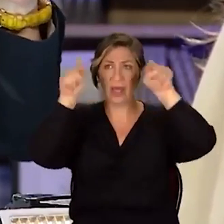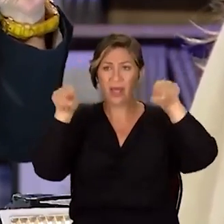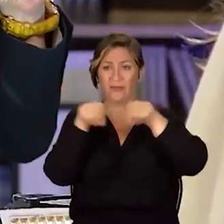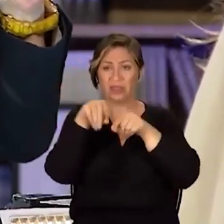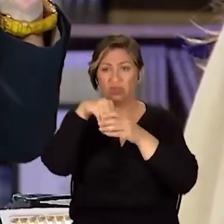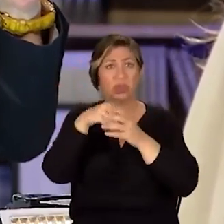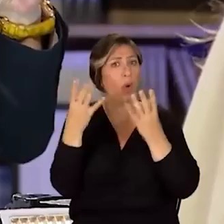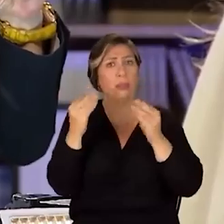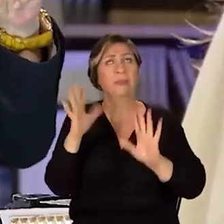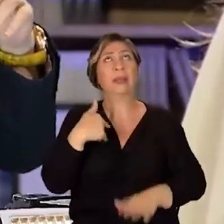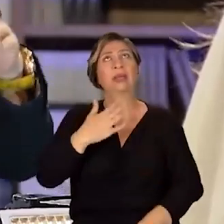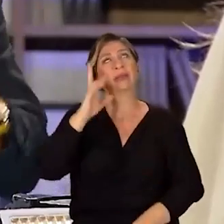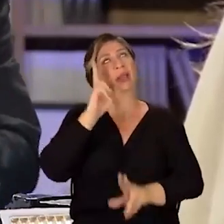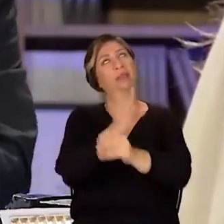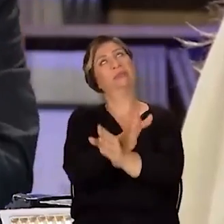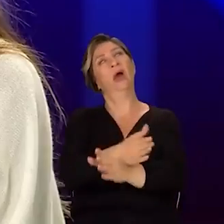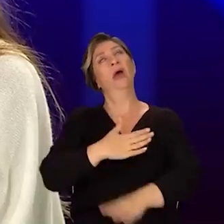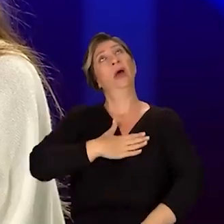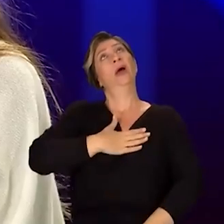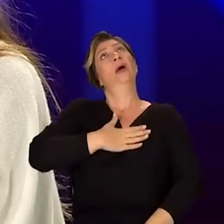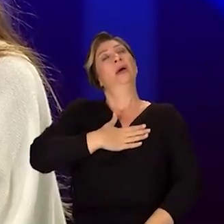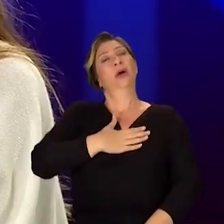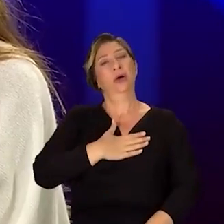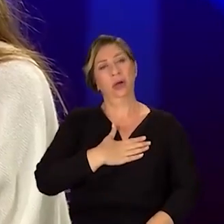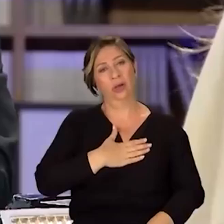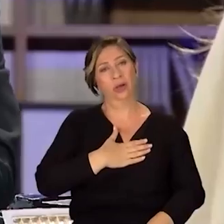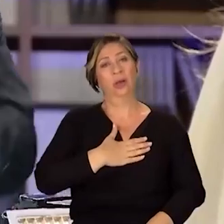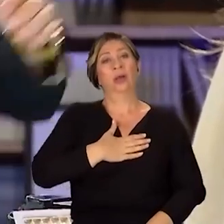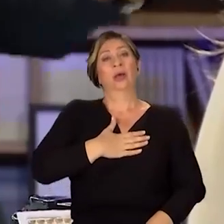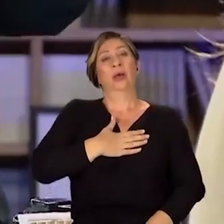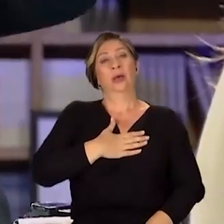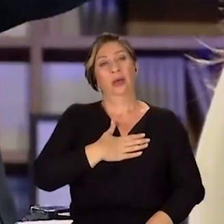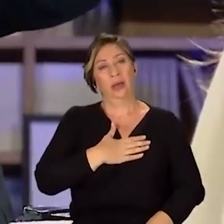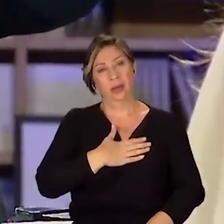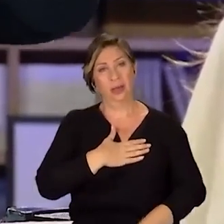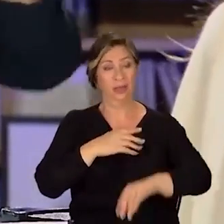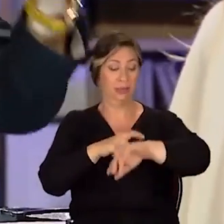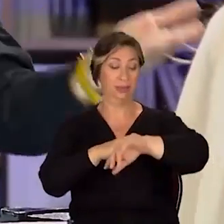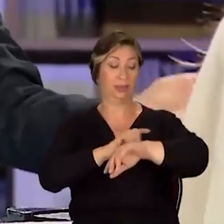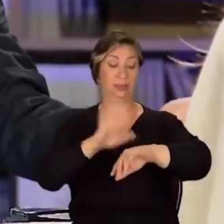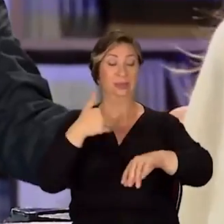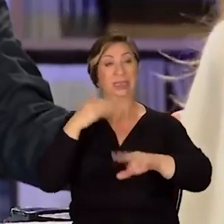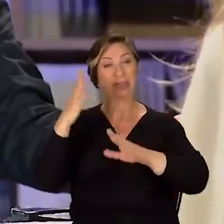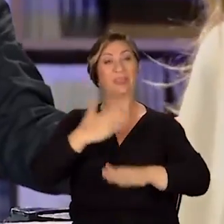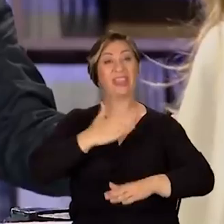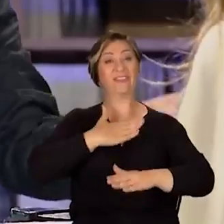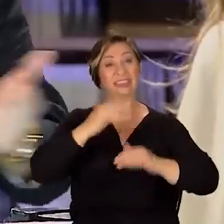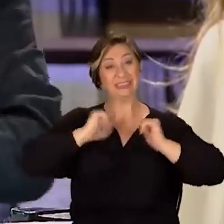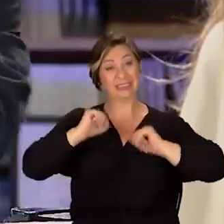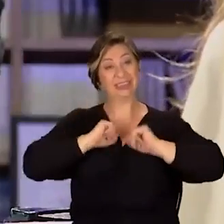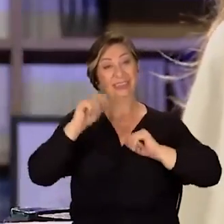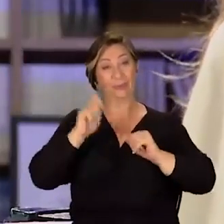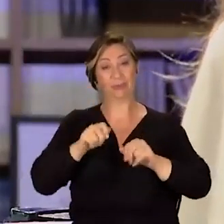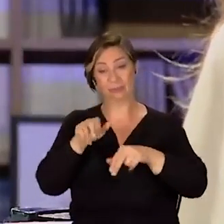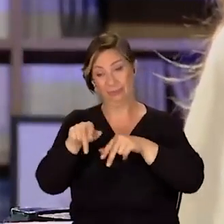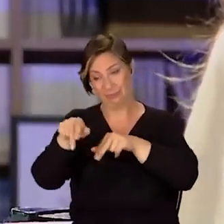içerisinde hiç olmadım. Yani oturuyorum ve sonra diyorum ki geç oldu. İyisi mi gideyim yatayım. Pıt